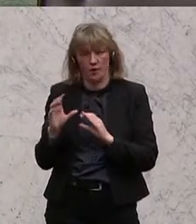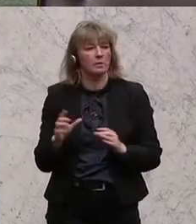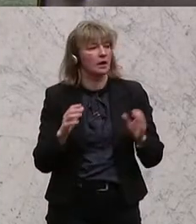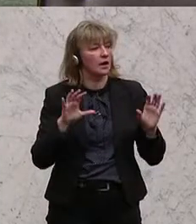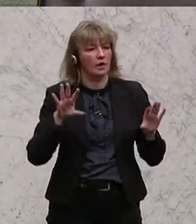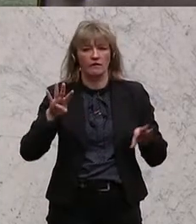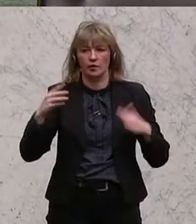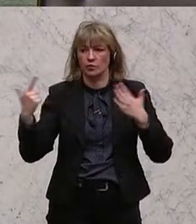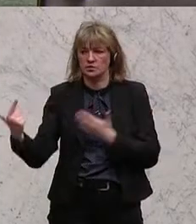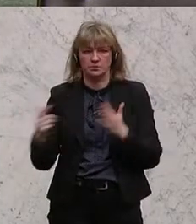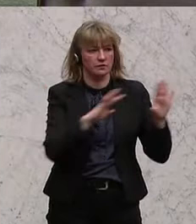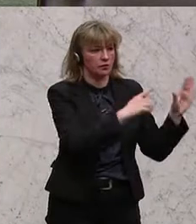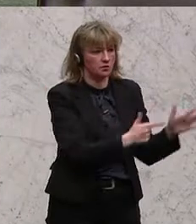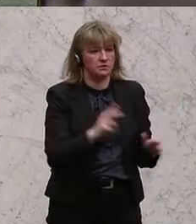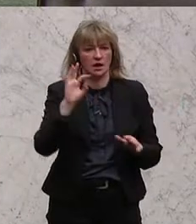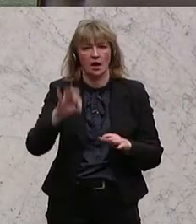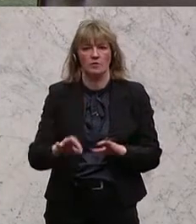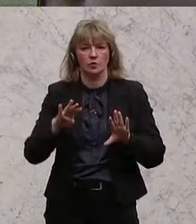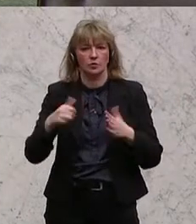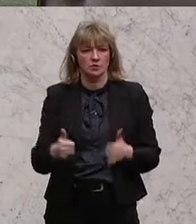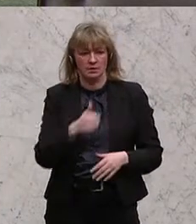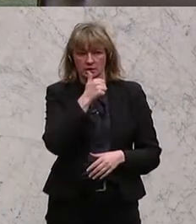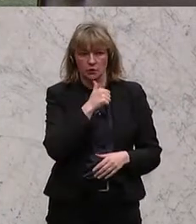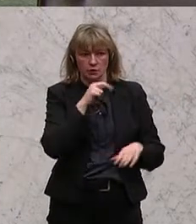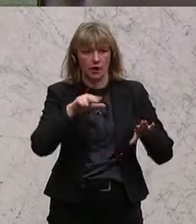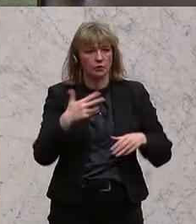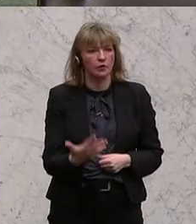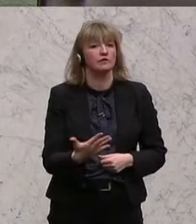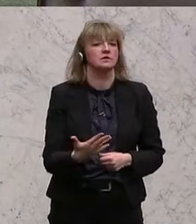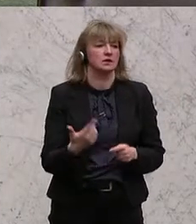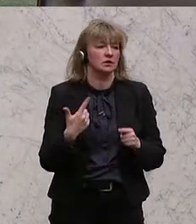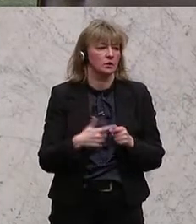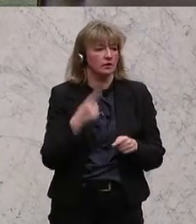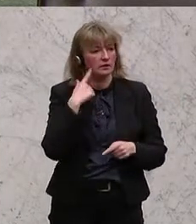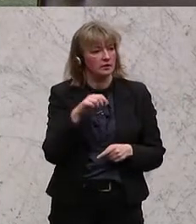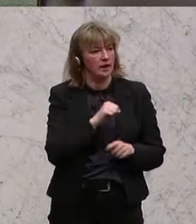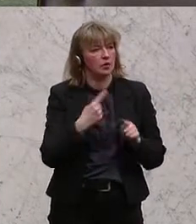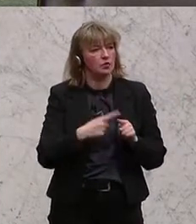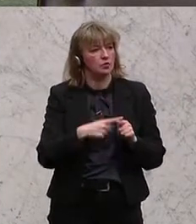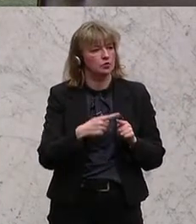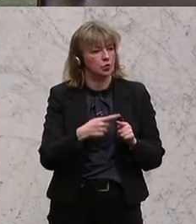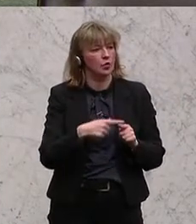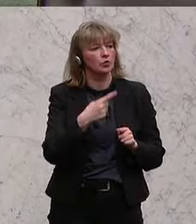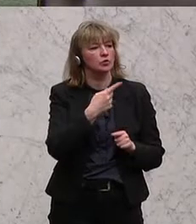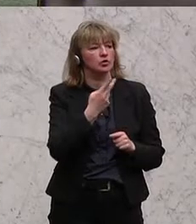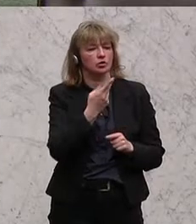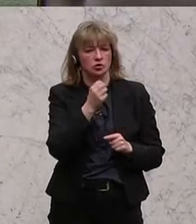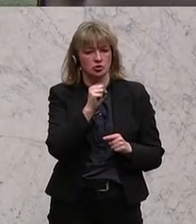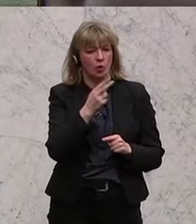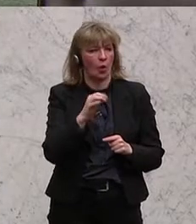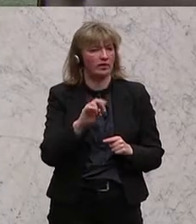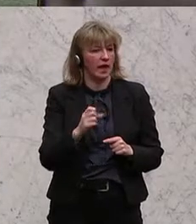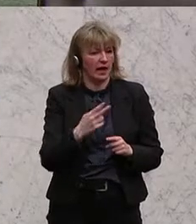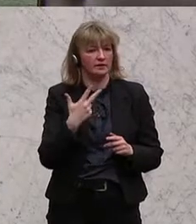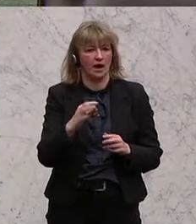je 74, FPÖ 69, Grüne 58 sowie NEOS und Stronach je 30